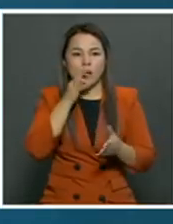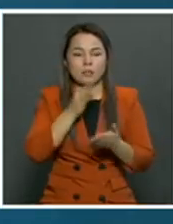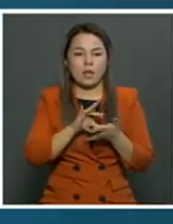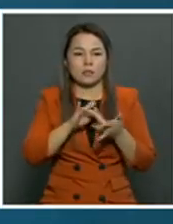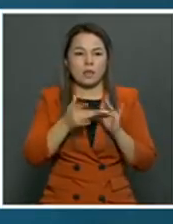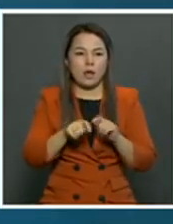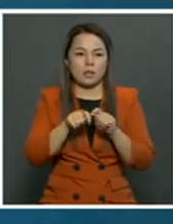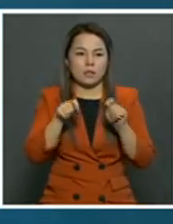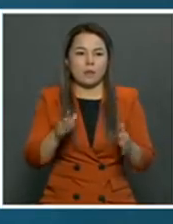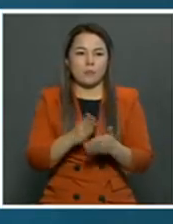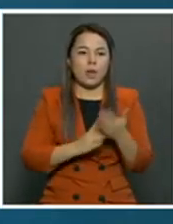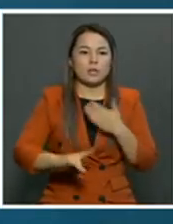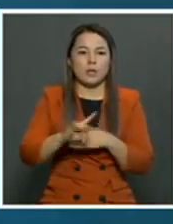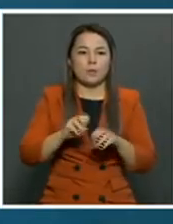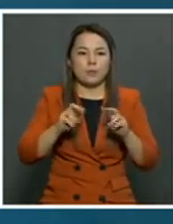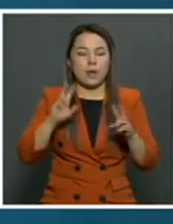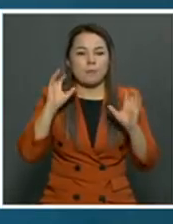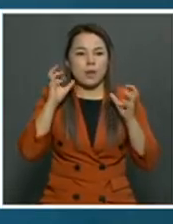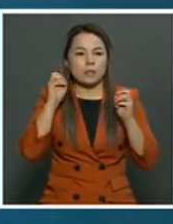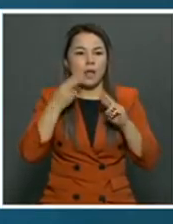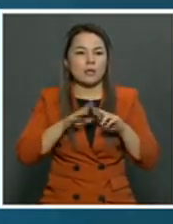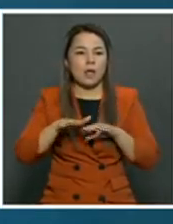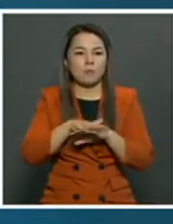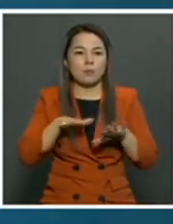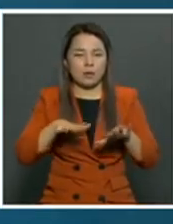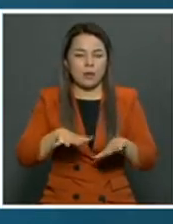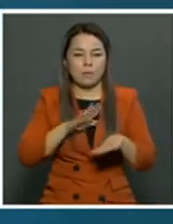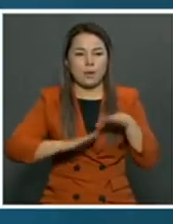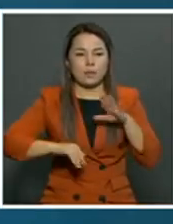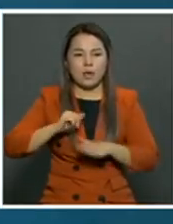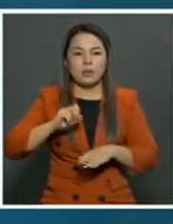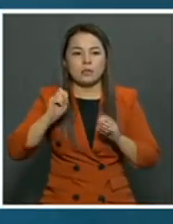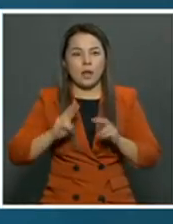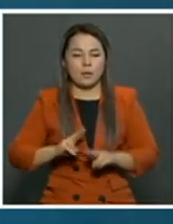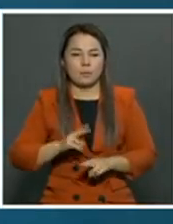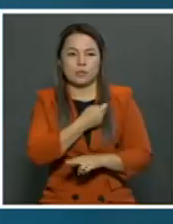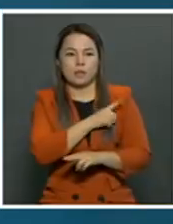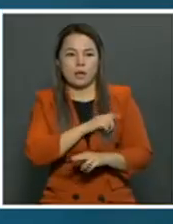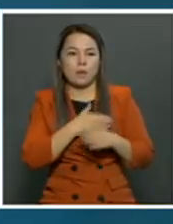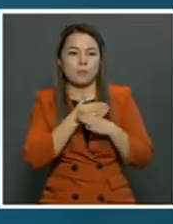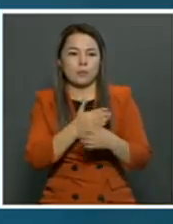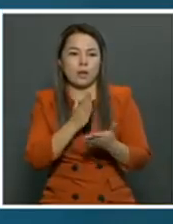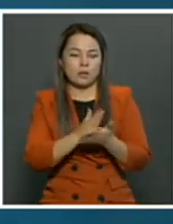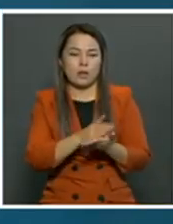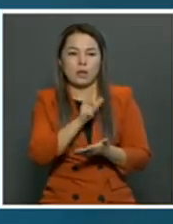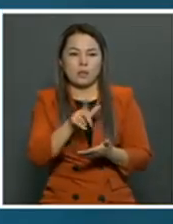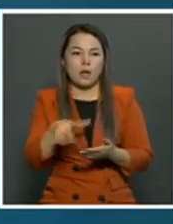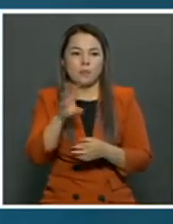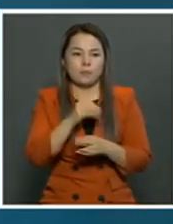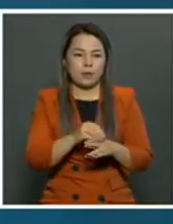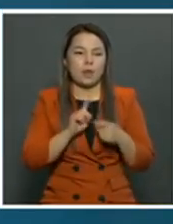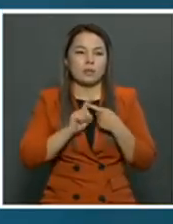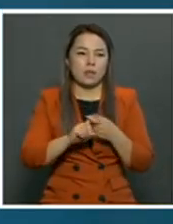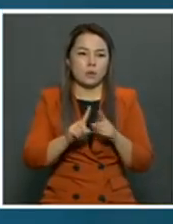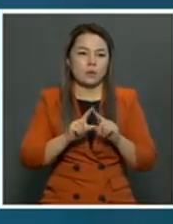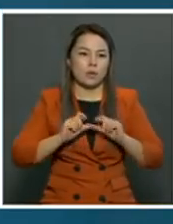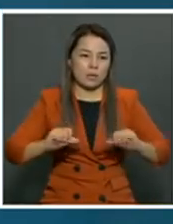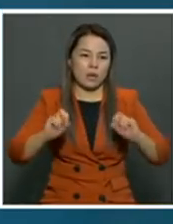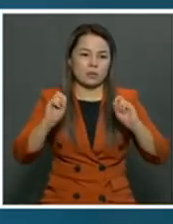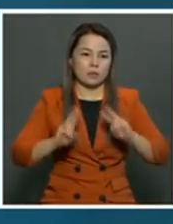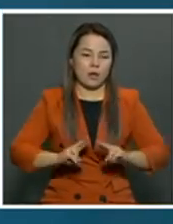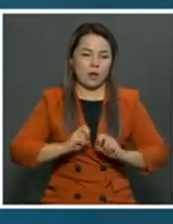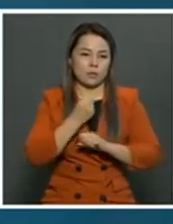ашылды. Республикалық психикалық денсаулық ғылыми практикалық орталығы қолға алған бұл жоба азаматтарға жұқпалы індетті